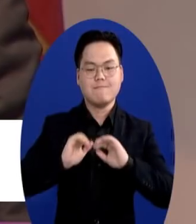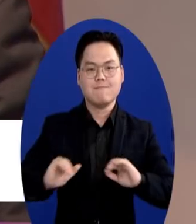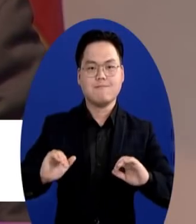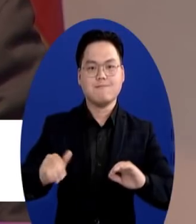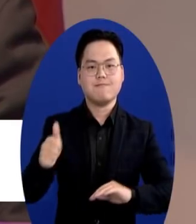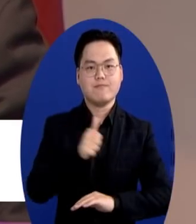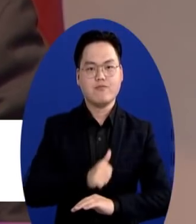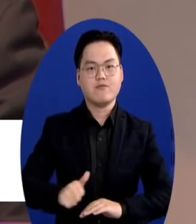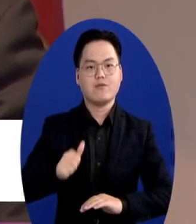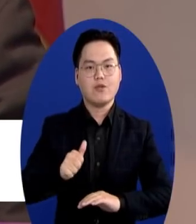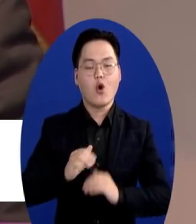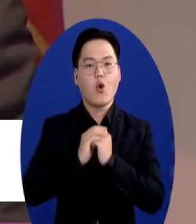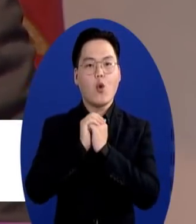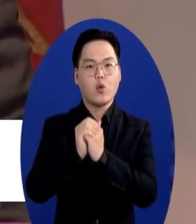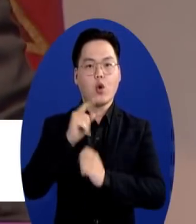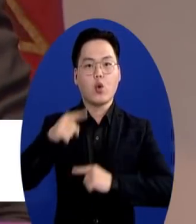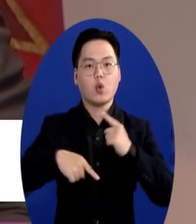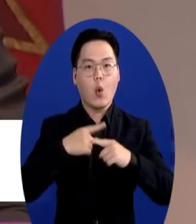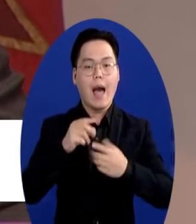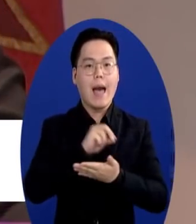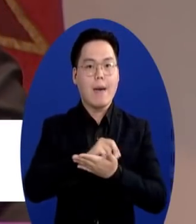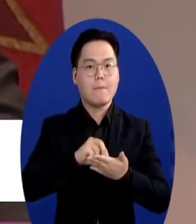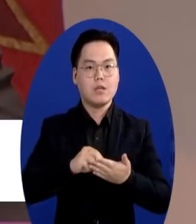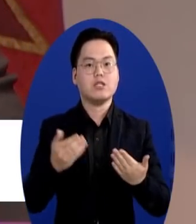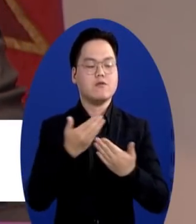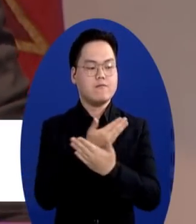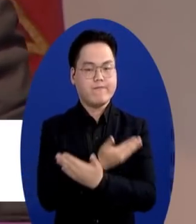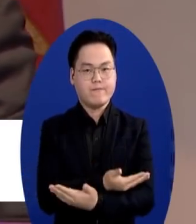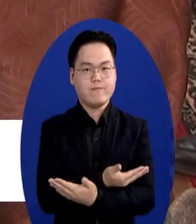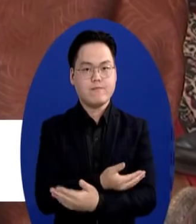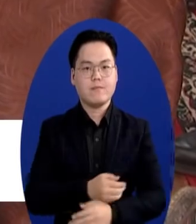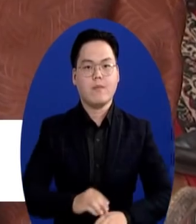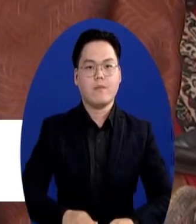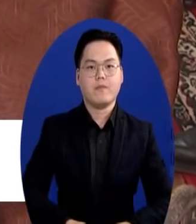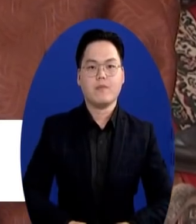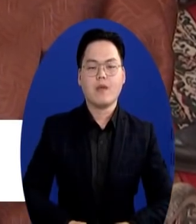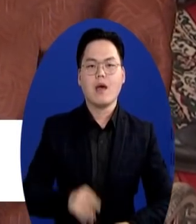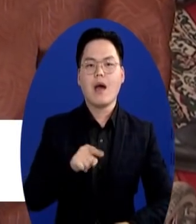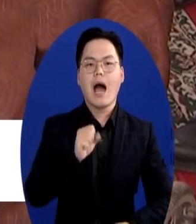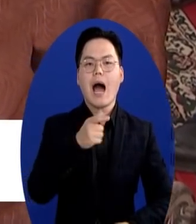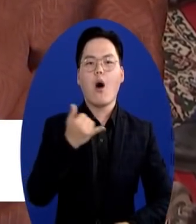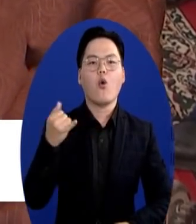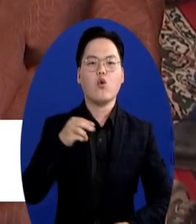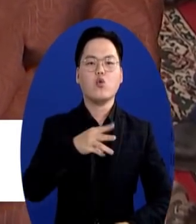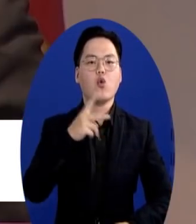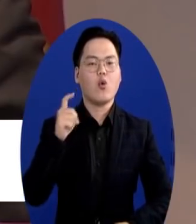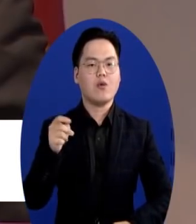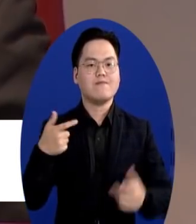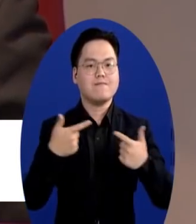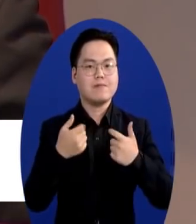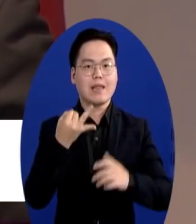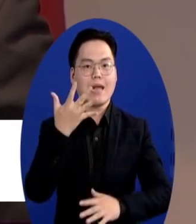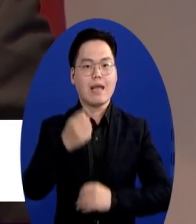бүтэн байдлыг хүндэтгэх тухай нот бичих солилдсон явдал юм а. Ийм агуу түүх дайны 75 жилийн ойг